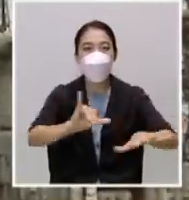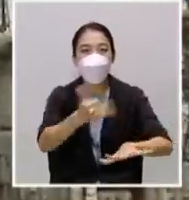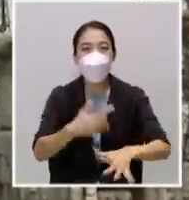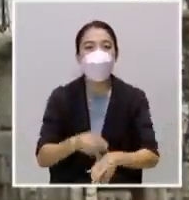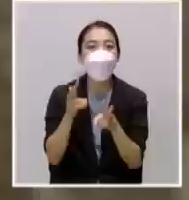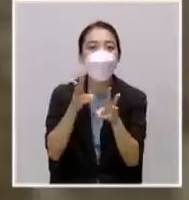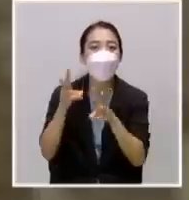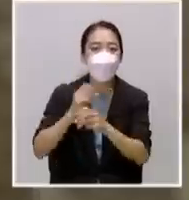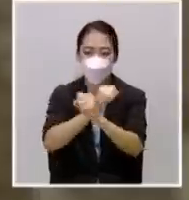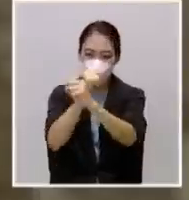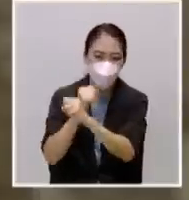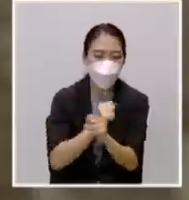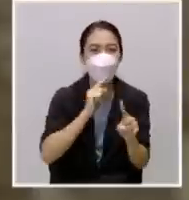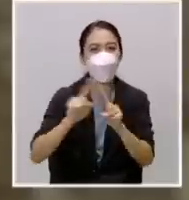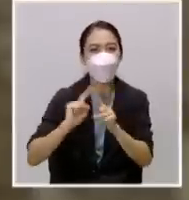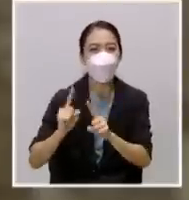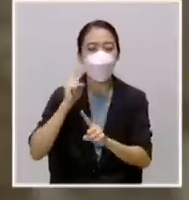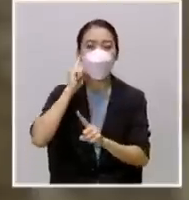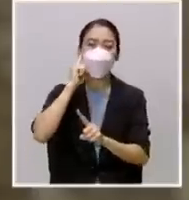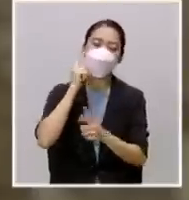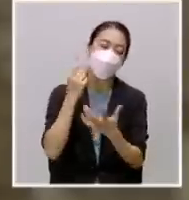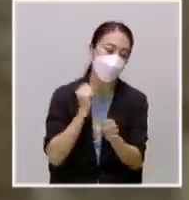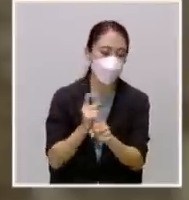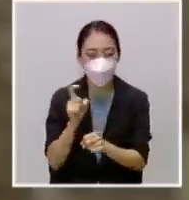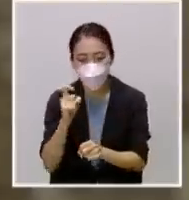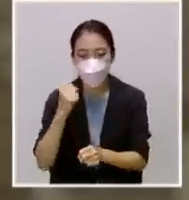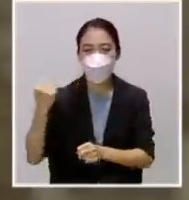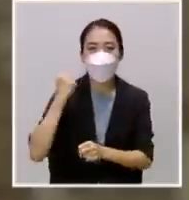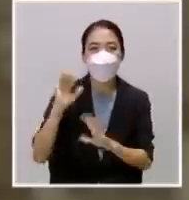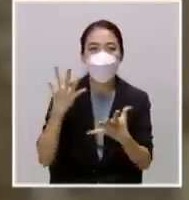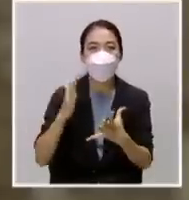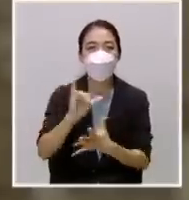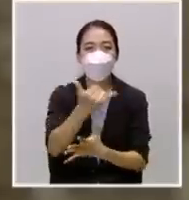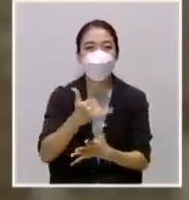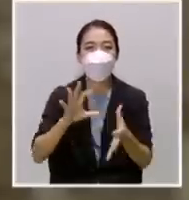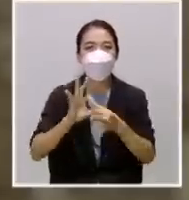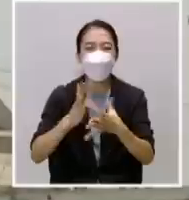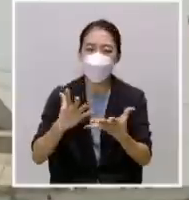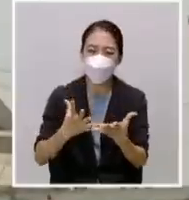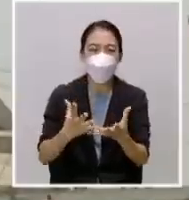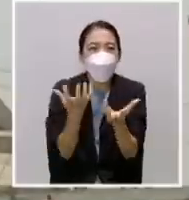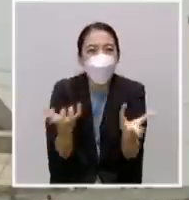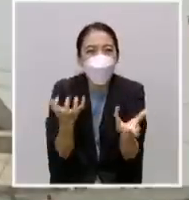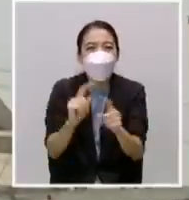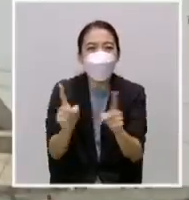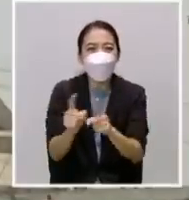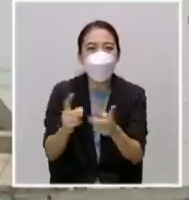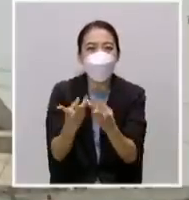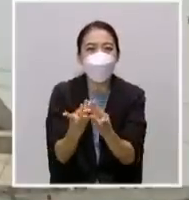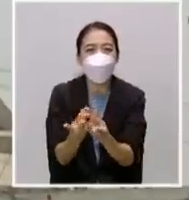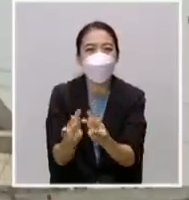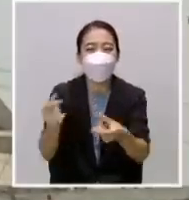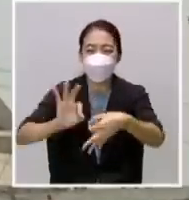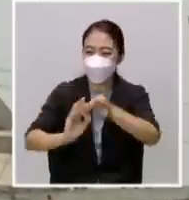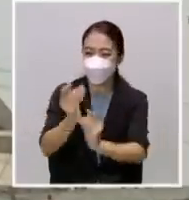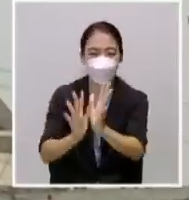ได้และอาจจะส่งผลกระทบให้เกิดการหลอมละลายของแกนเชื้อเพลิงนิวเคลียร์ได้ในมุมมองของผู้เชี่ยวชาญระบุว่าเตาป